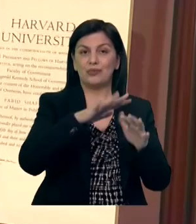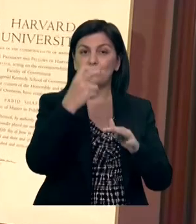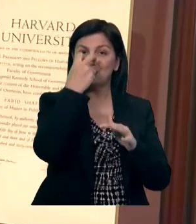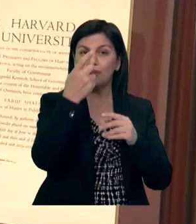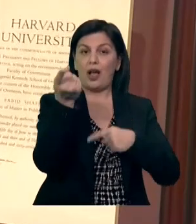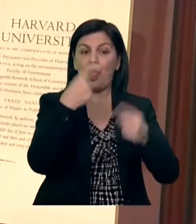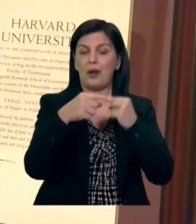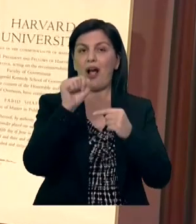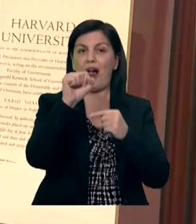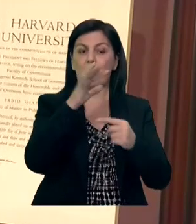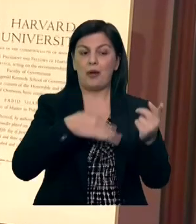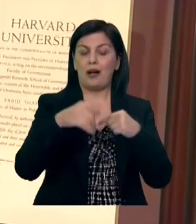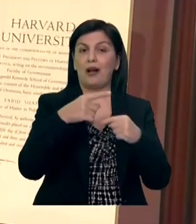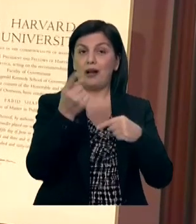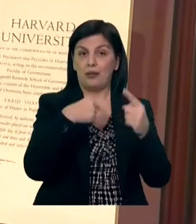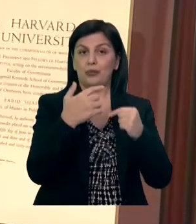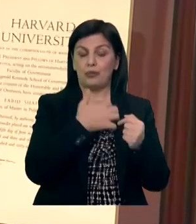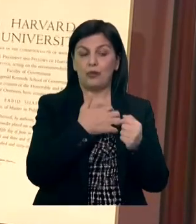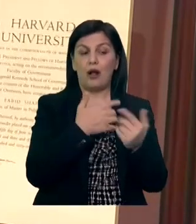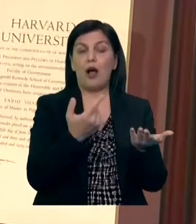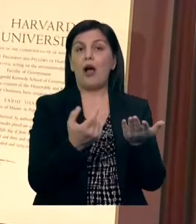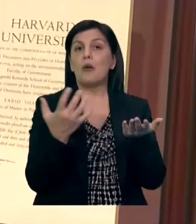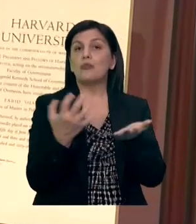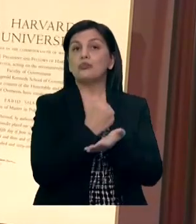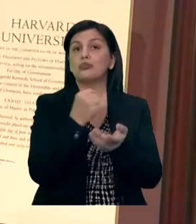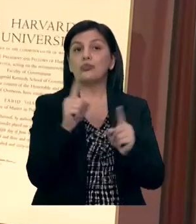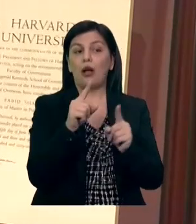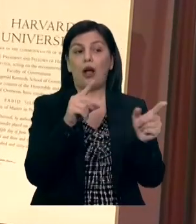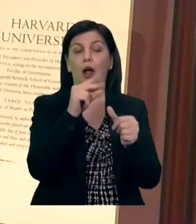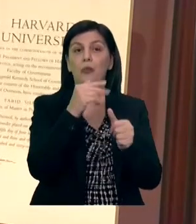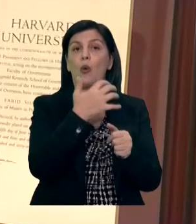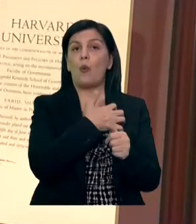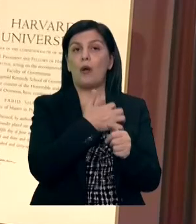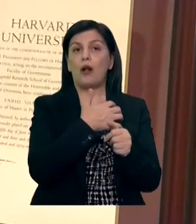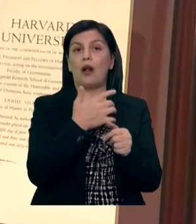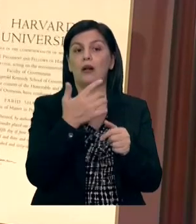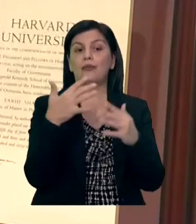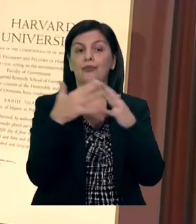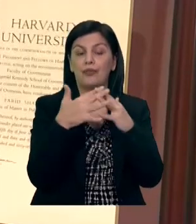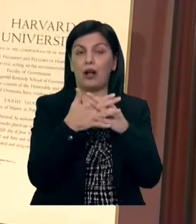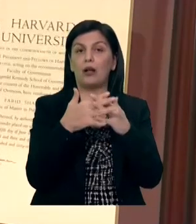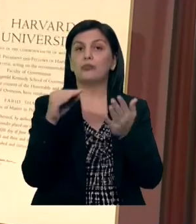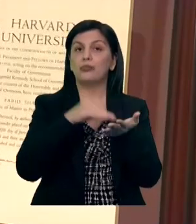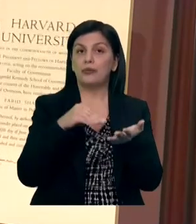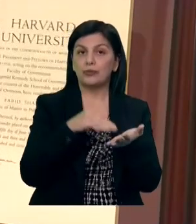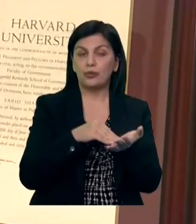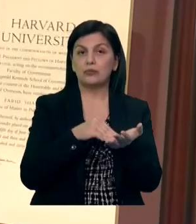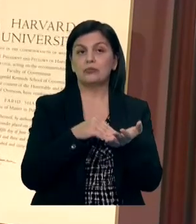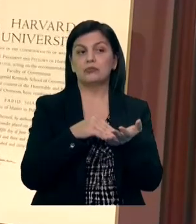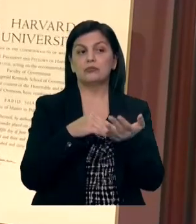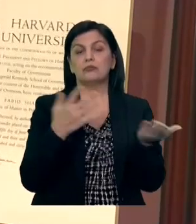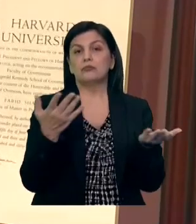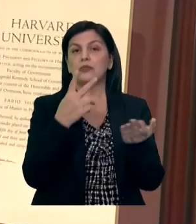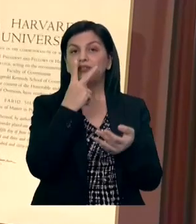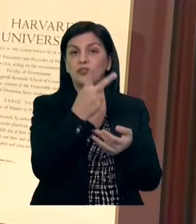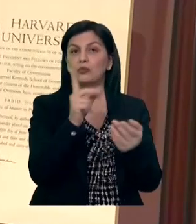belə çıxır ki, münaqişənin yenidən bərpa olunmasını istəyir və bu istiqamətdə də artıq Paşinyan da